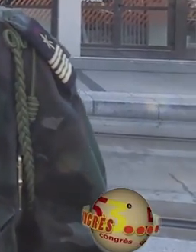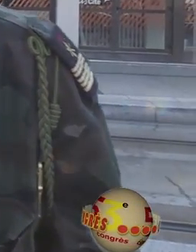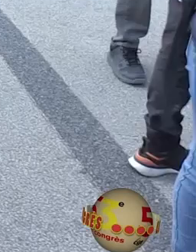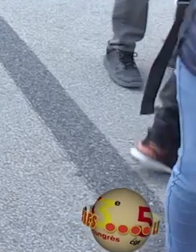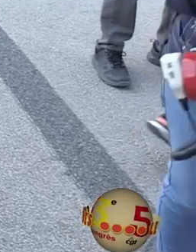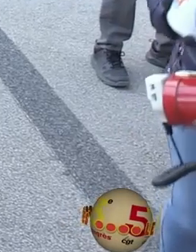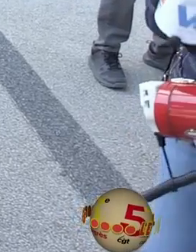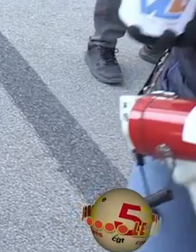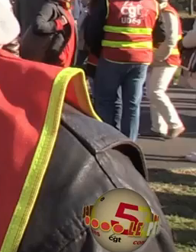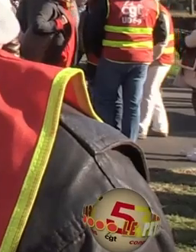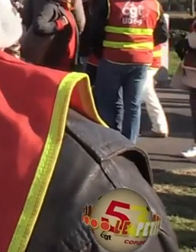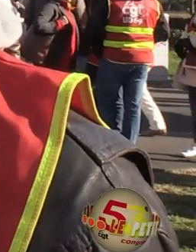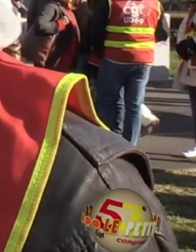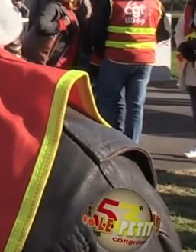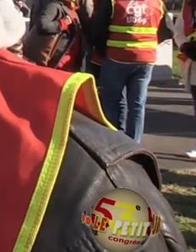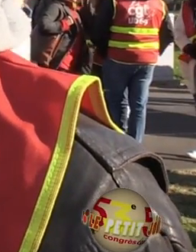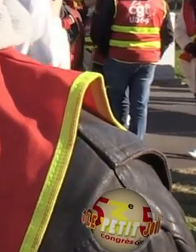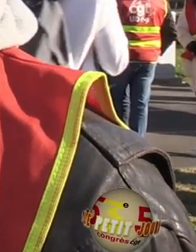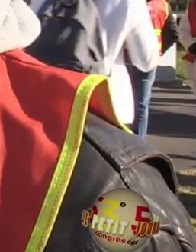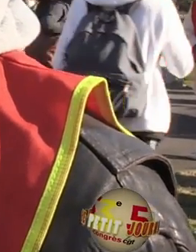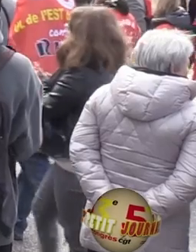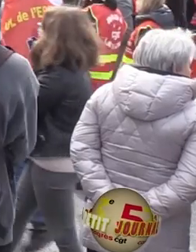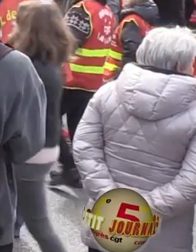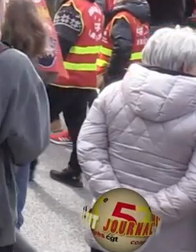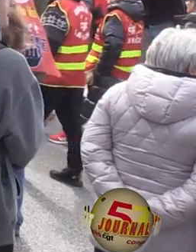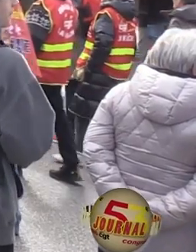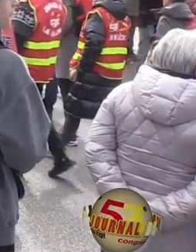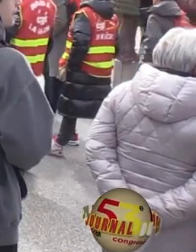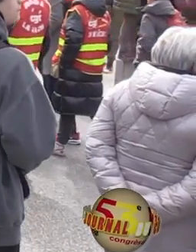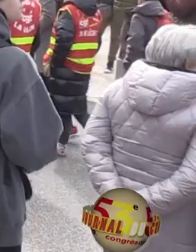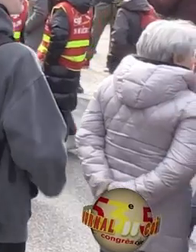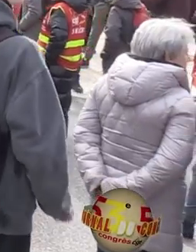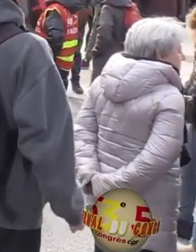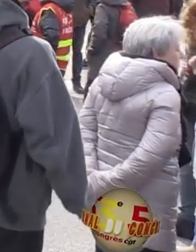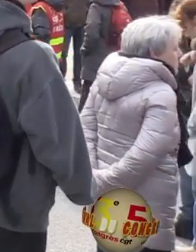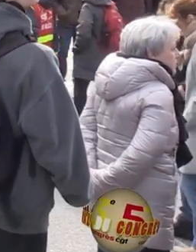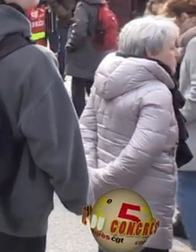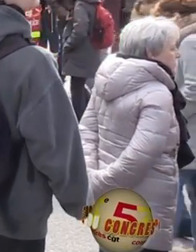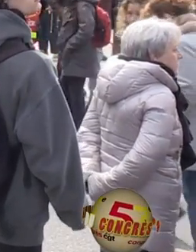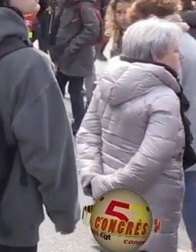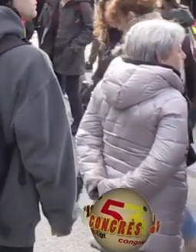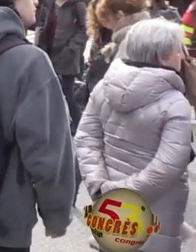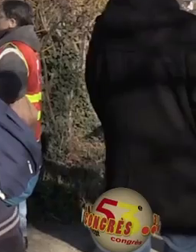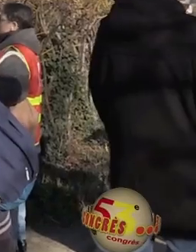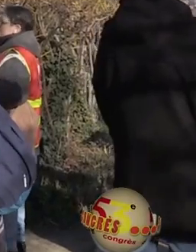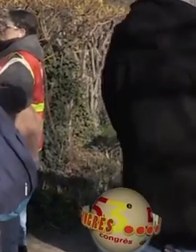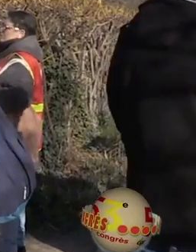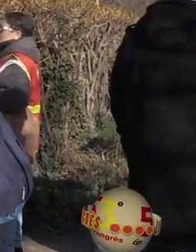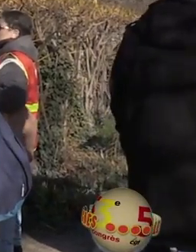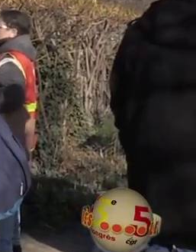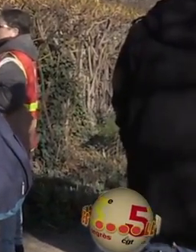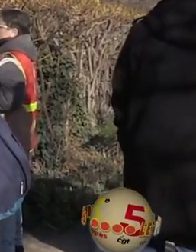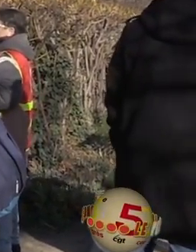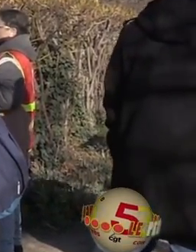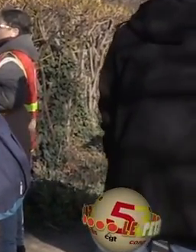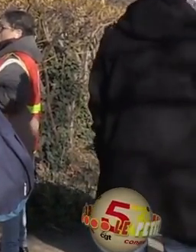je pense, ouais. Là, on fait les deux, on manifeste notre mécontentement et notre joie d'être là, en force. Je suis